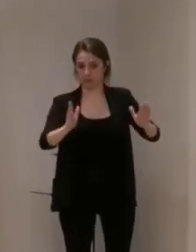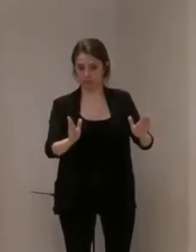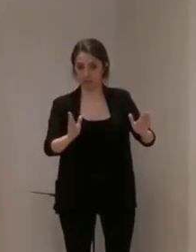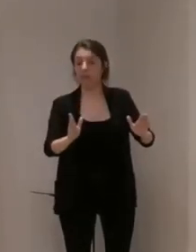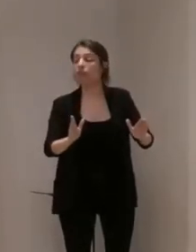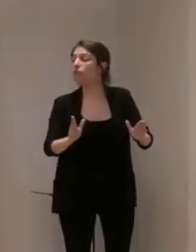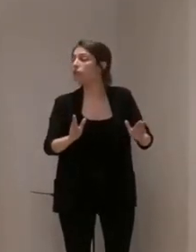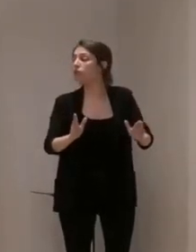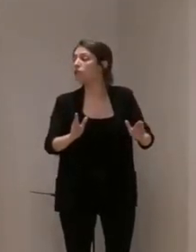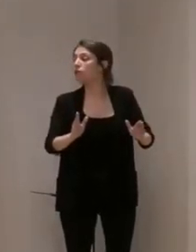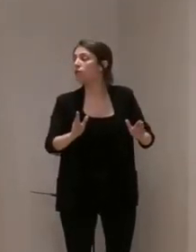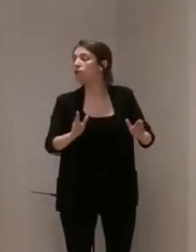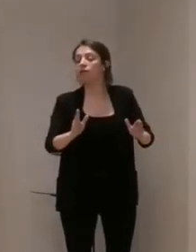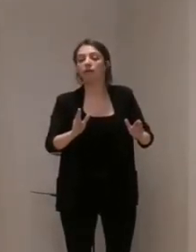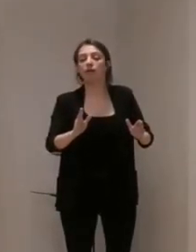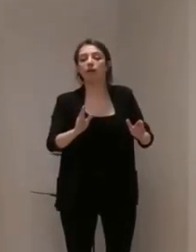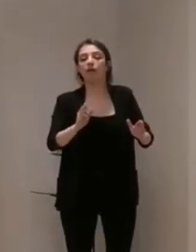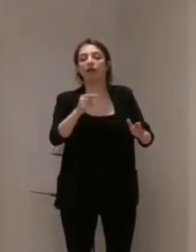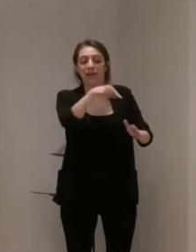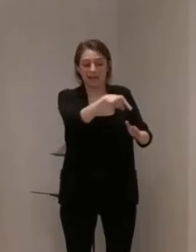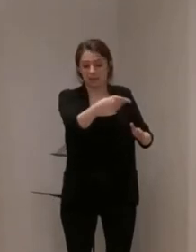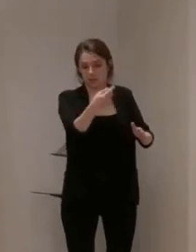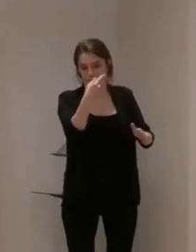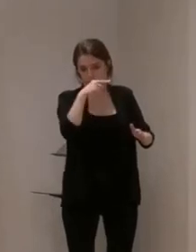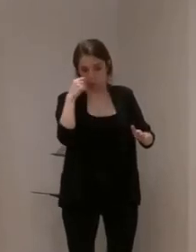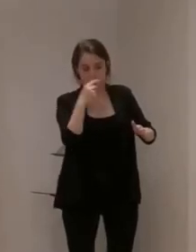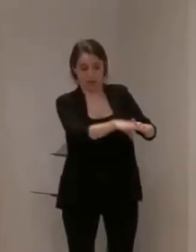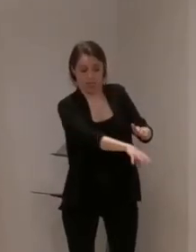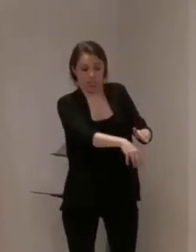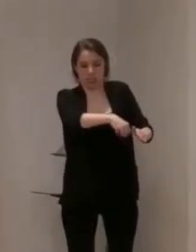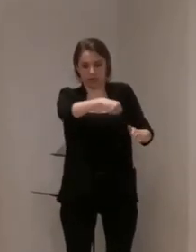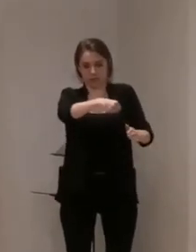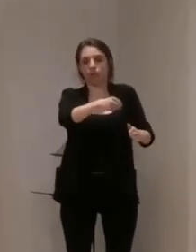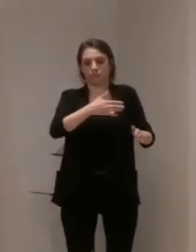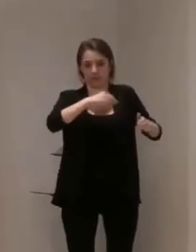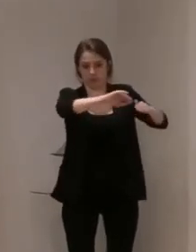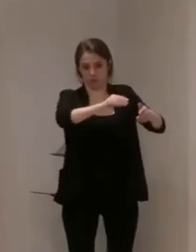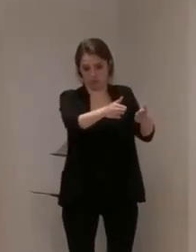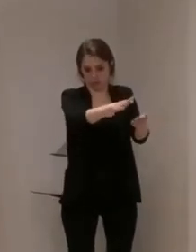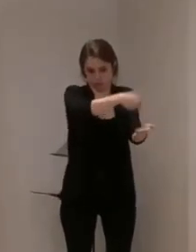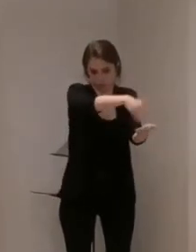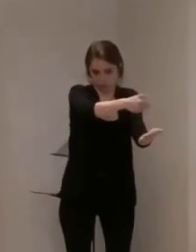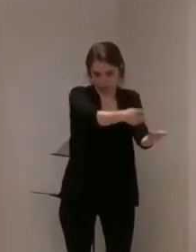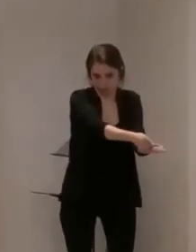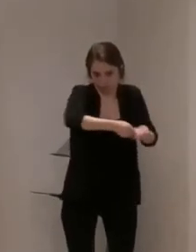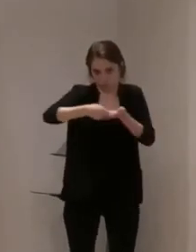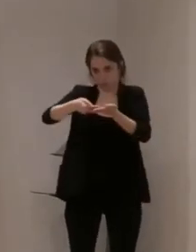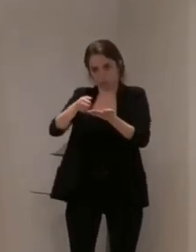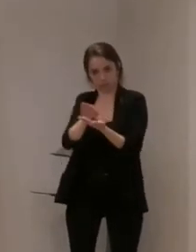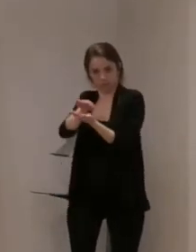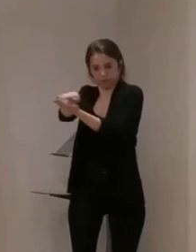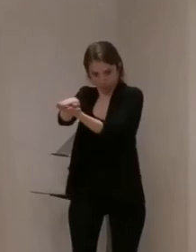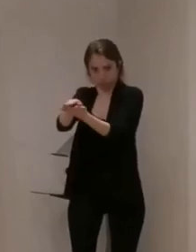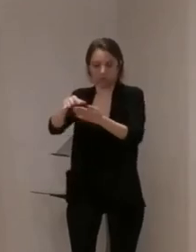doncs el Cipriano serà desenterrat i serà portat a casa. Això no ha sigut perquè de cop i volta un